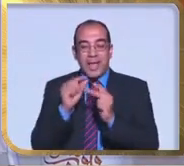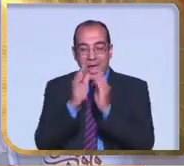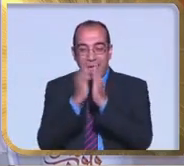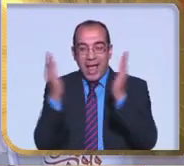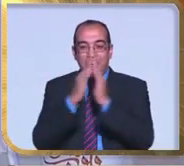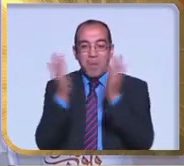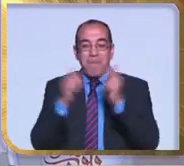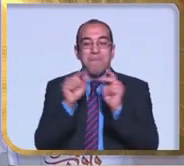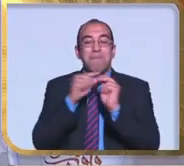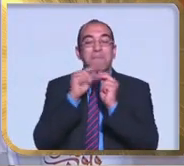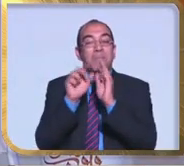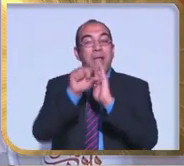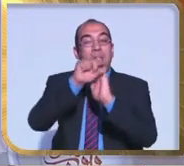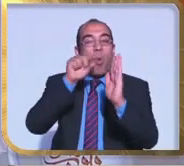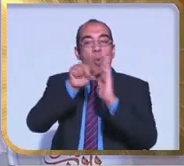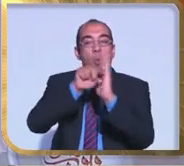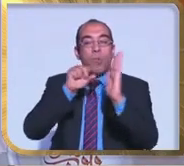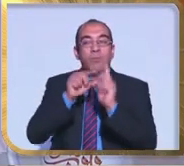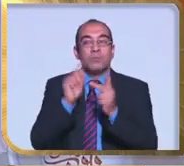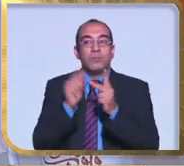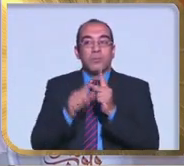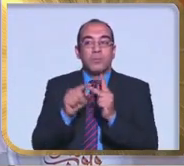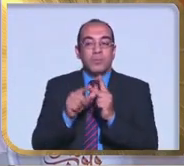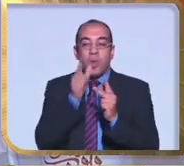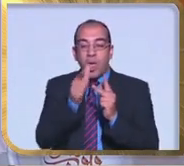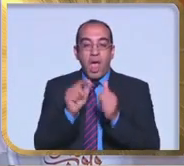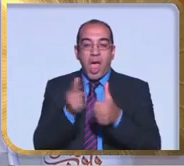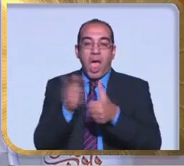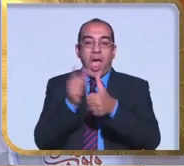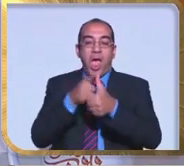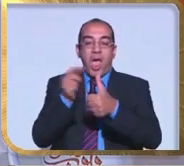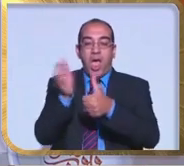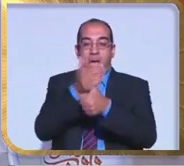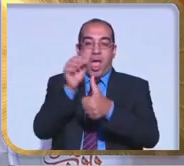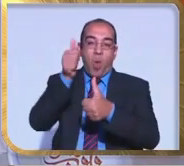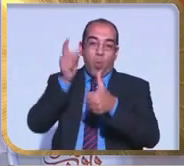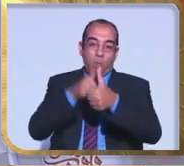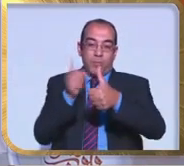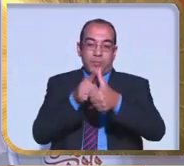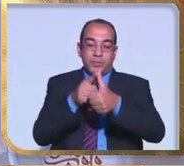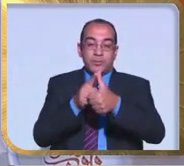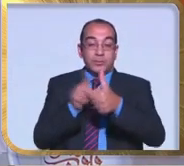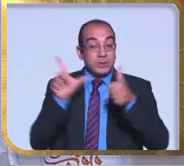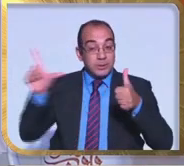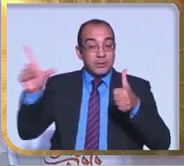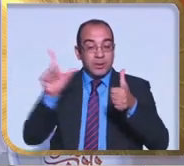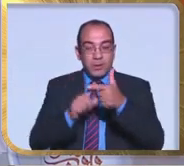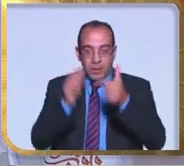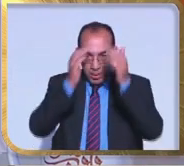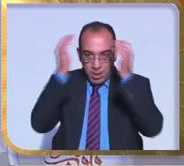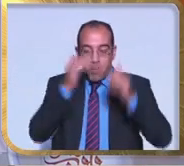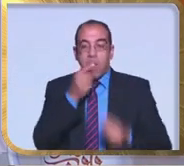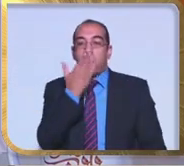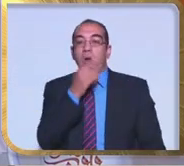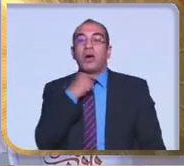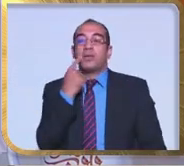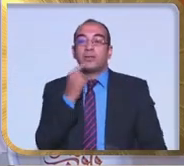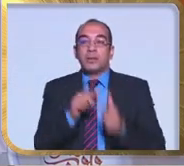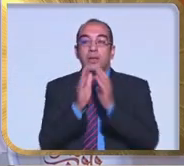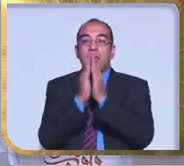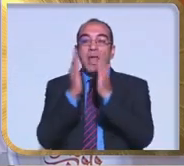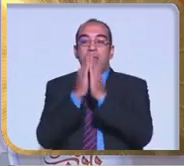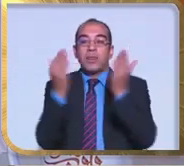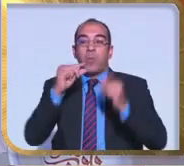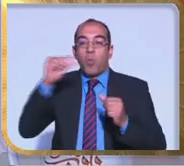كتاب أبواب. الكتاب الأول في الصحيح عند الإمام البخاري كتاب